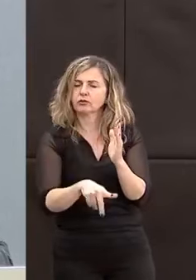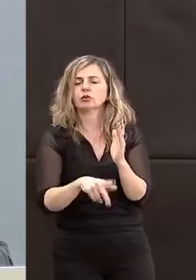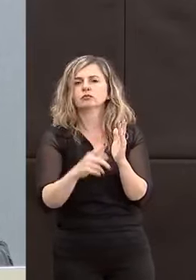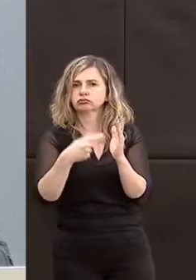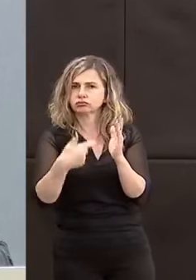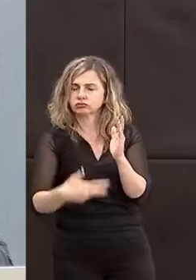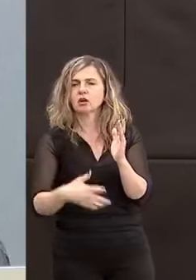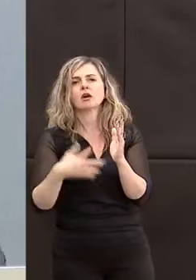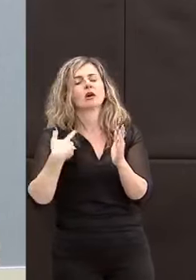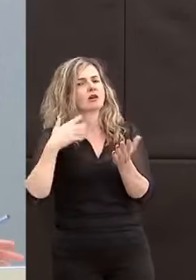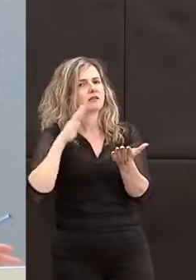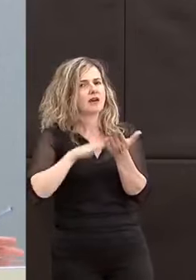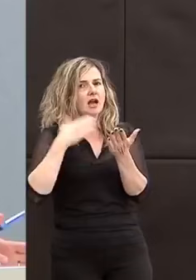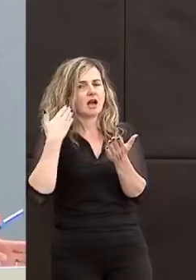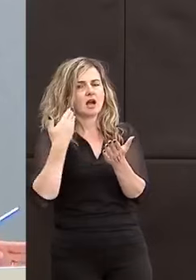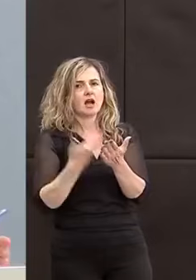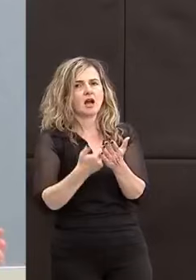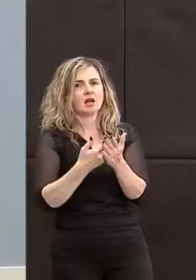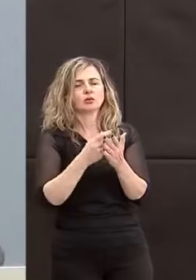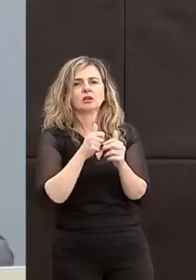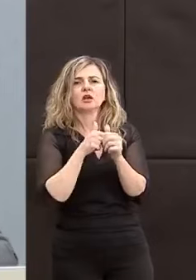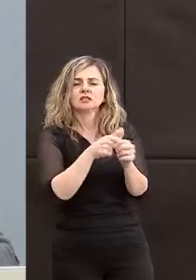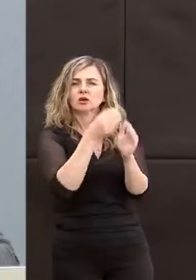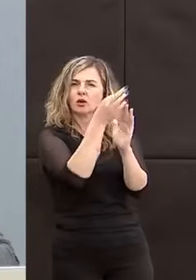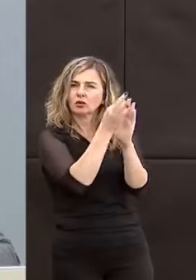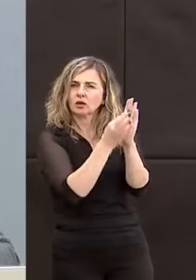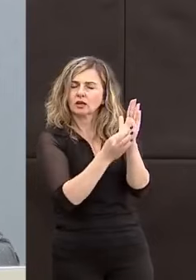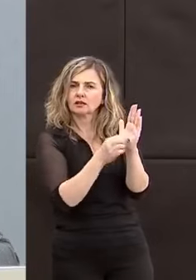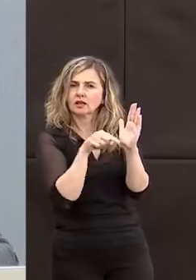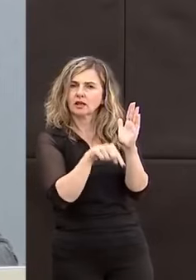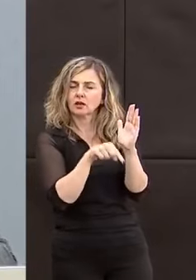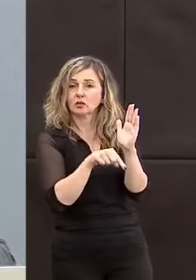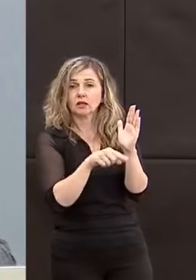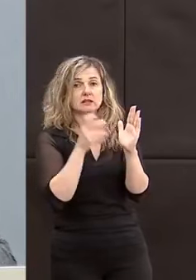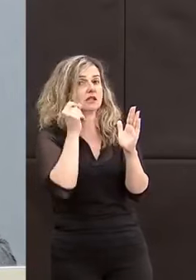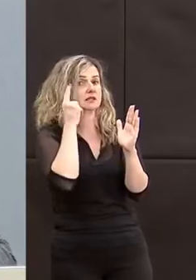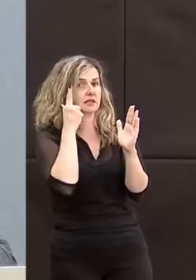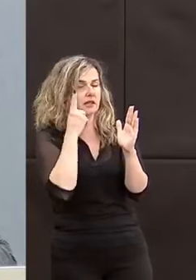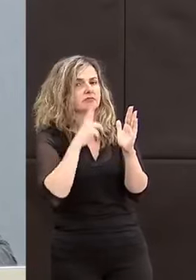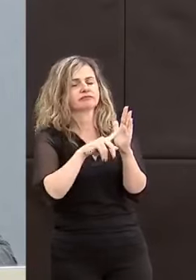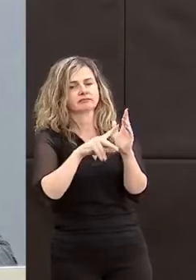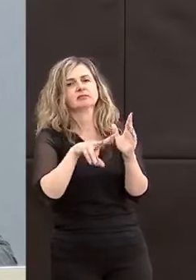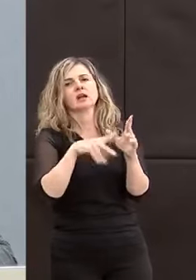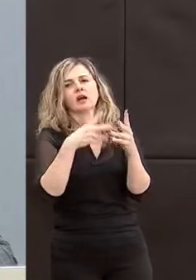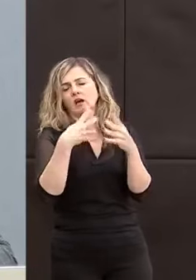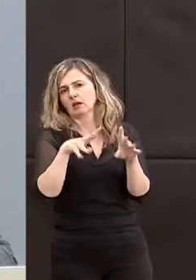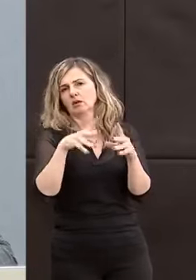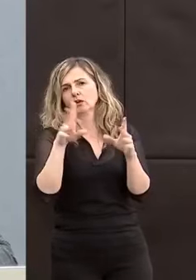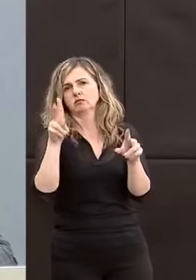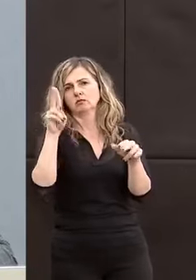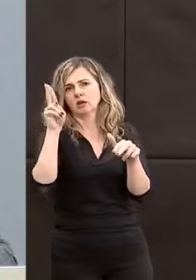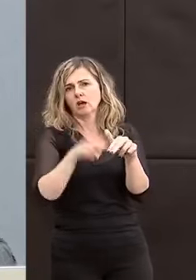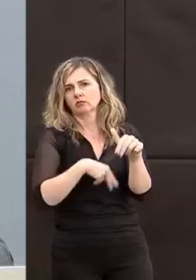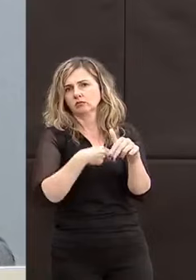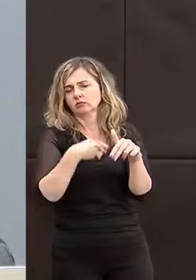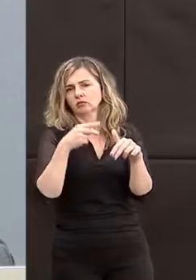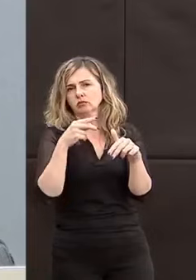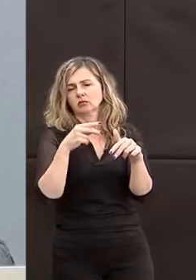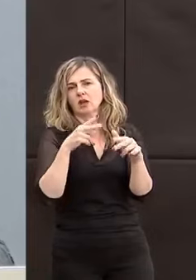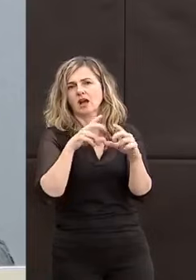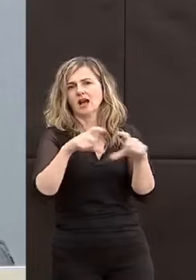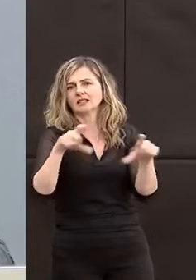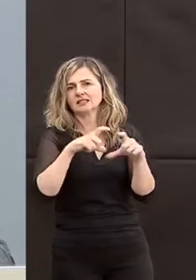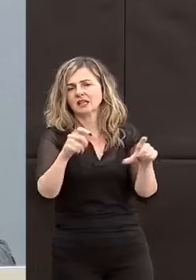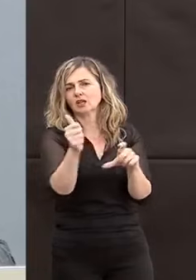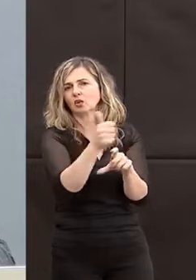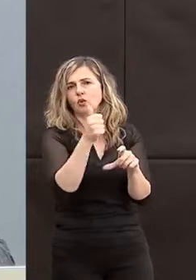valuterà appunto rispetto a questi criteri che ho detto prima e nel caso verrà tolto l'assegno unico quindi io sono